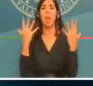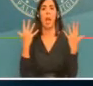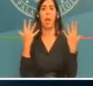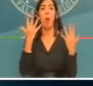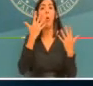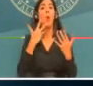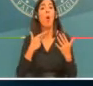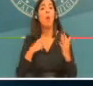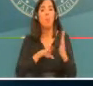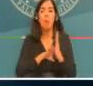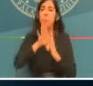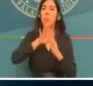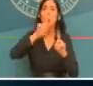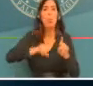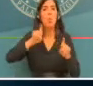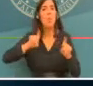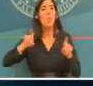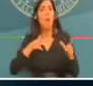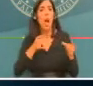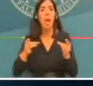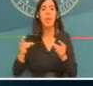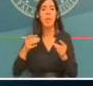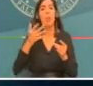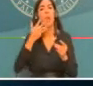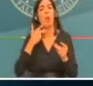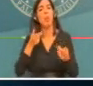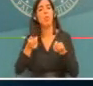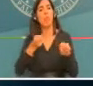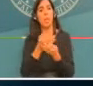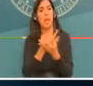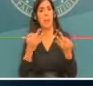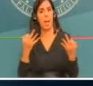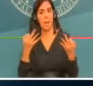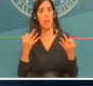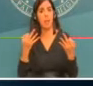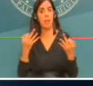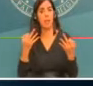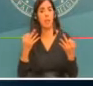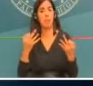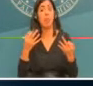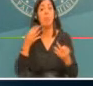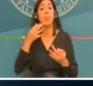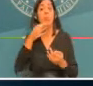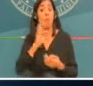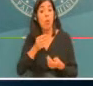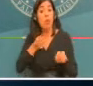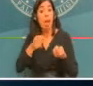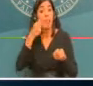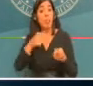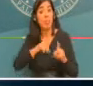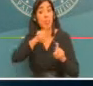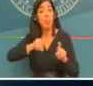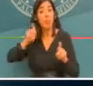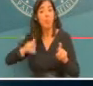riusciremo a gestire la pandemia senza rimanerne sopraffatti gestire la pandemia significa